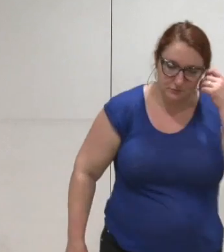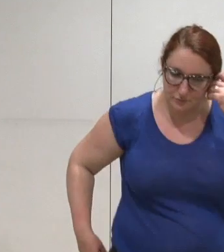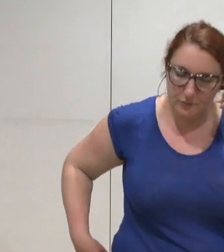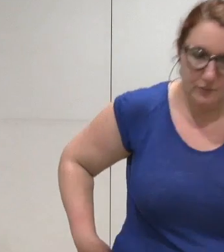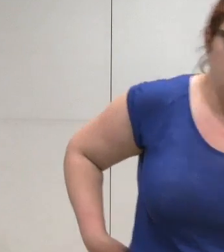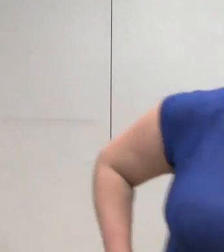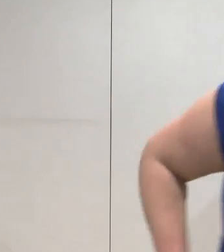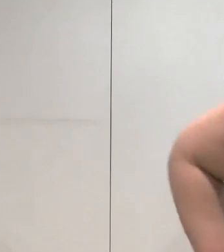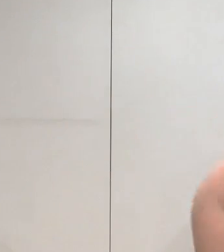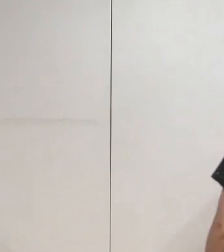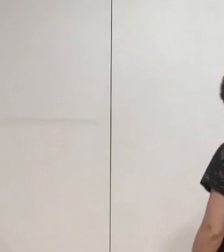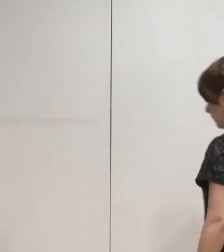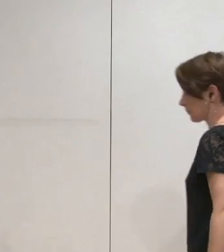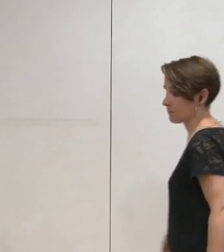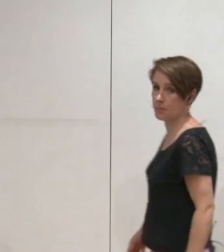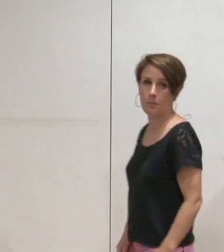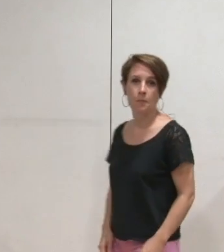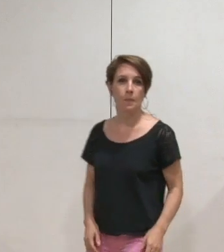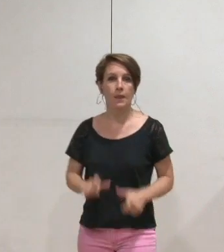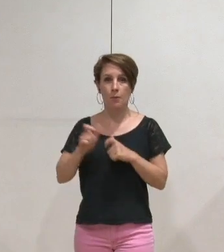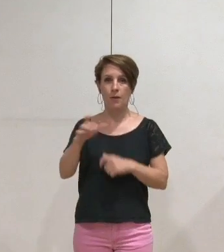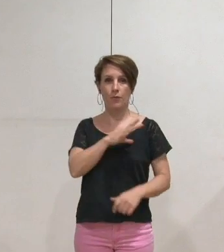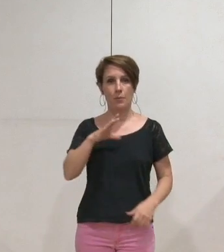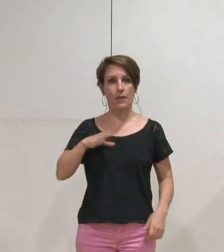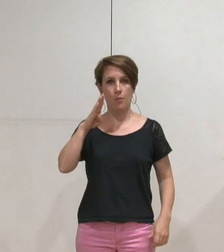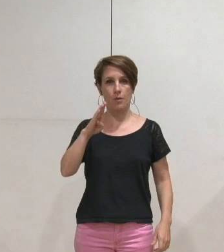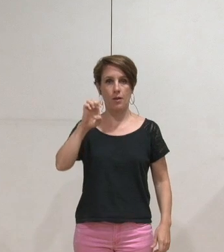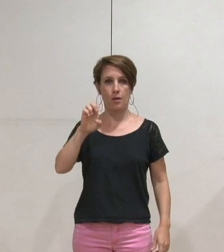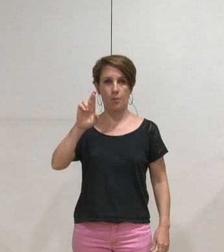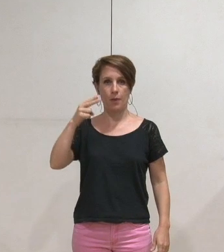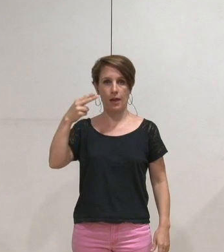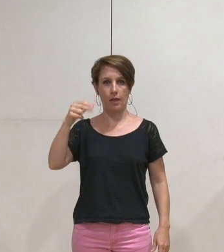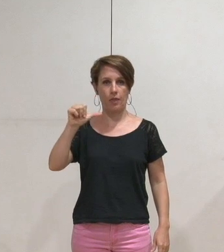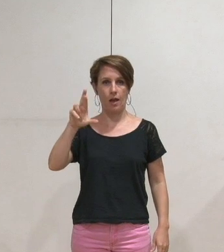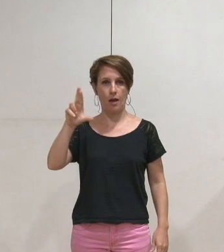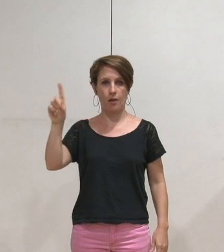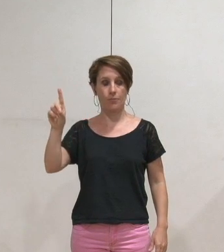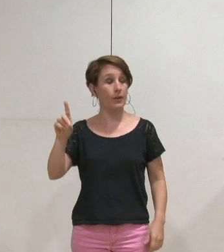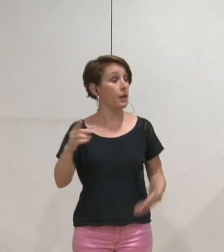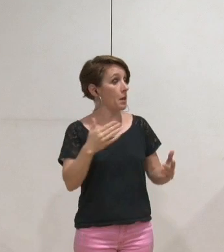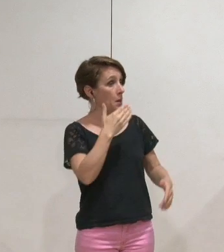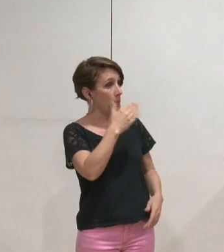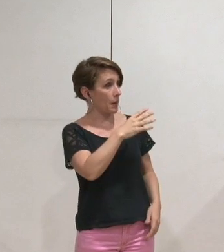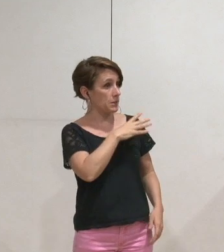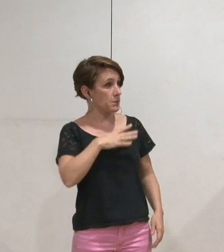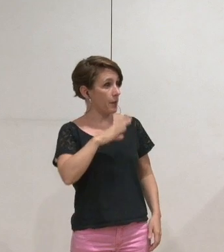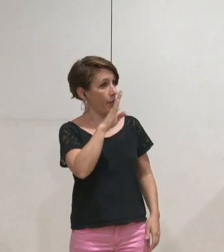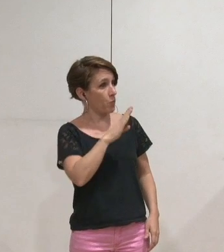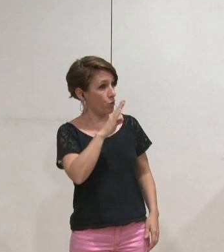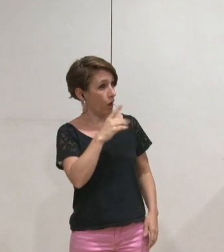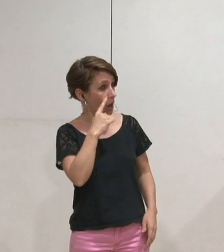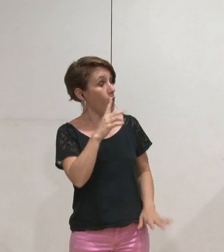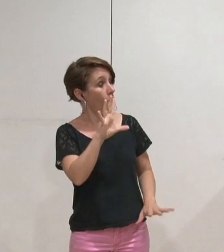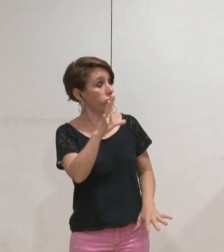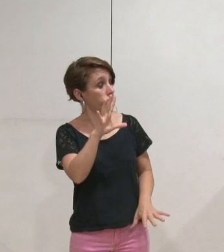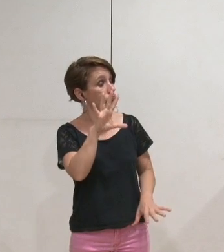bien madame Bernard oui merci euh donc Madame boucala ben je prends note de ce que fait votre groupe